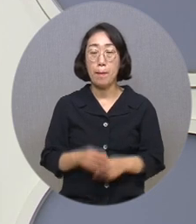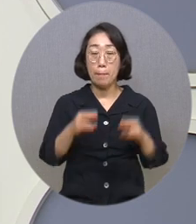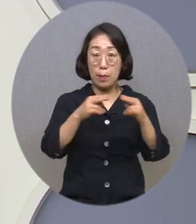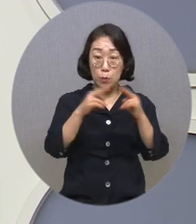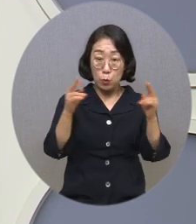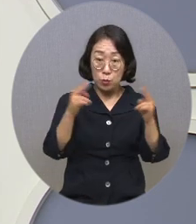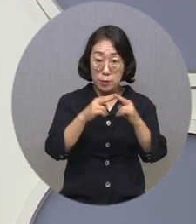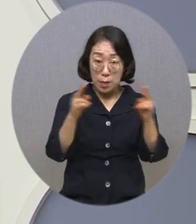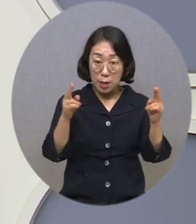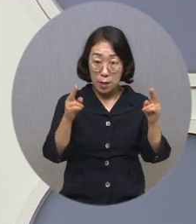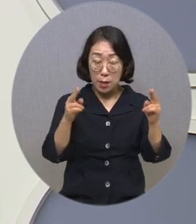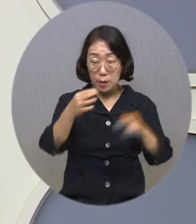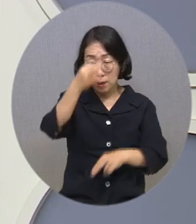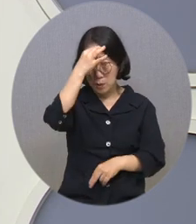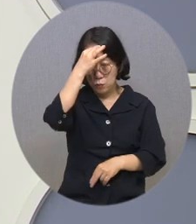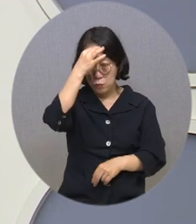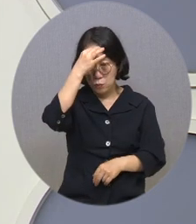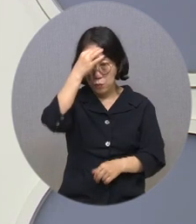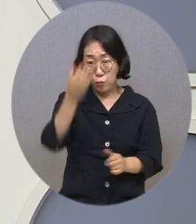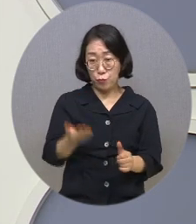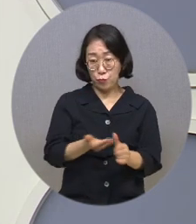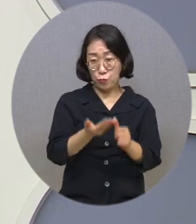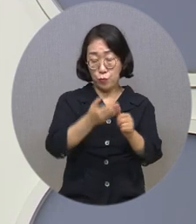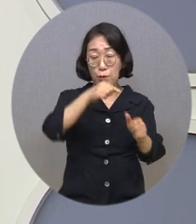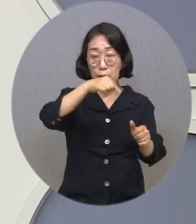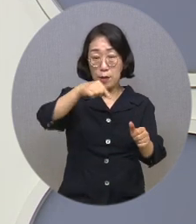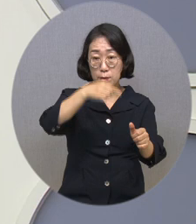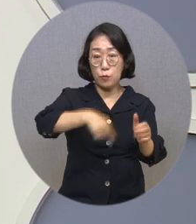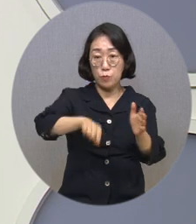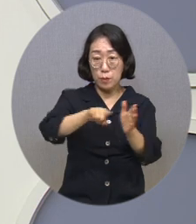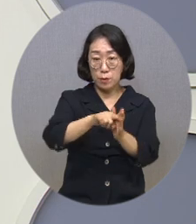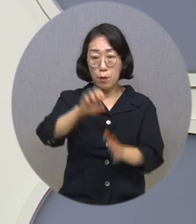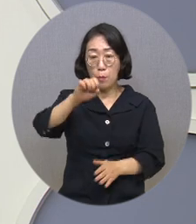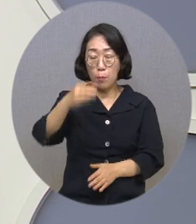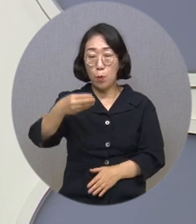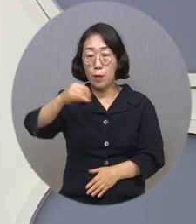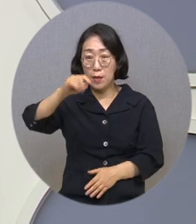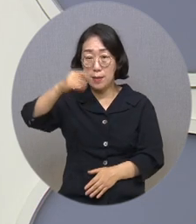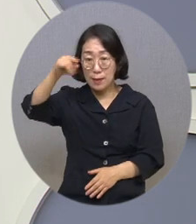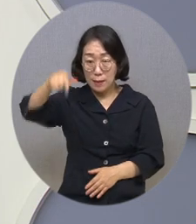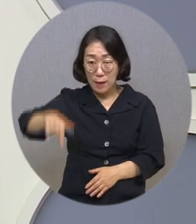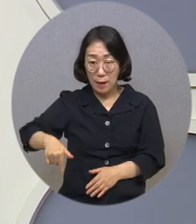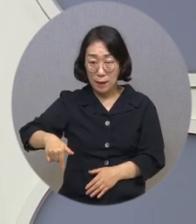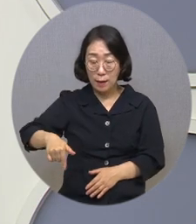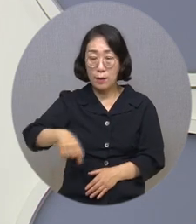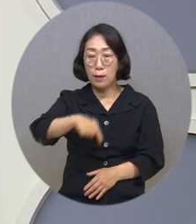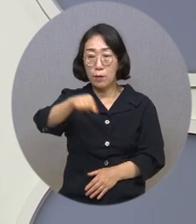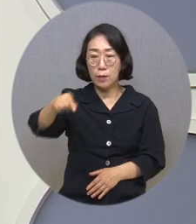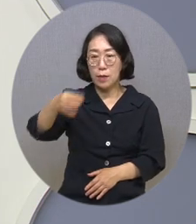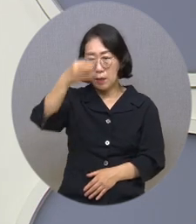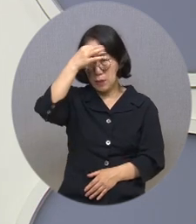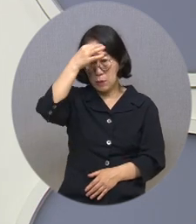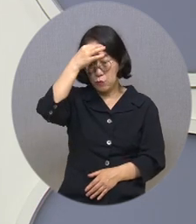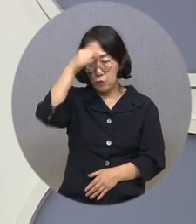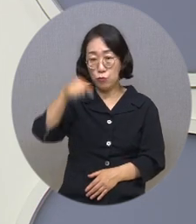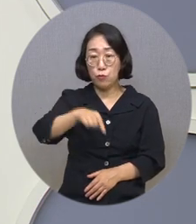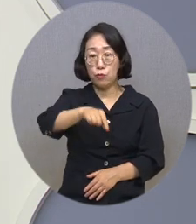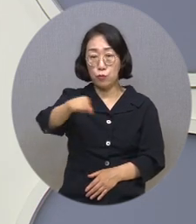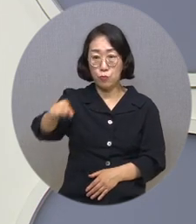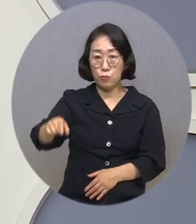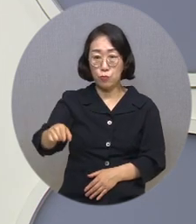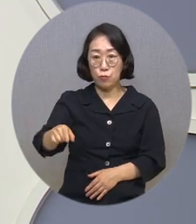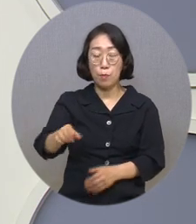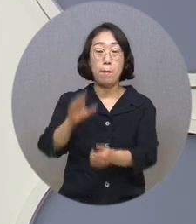쪽에 인재 양성을 하기 위해서는 우선 지금 폴리텍 대학은 나름대로 그 분야에 이제 기술 분야로 열심히 하고 있으니까 이렇게